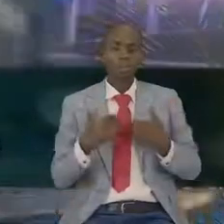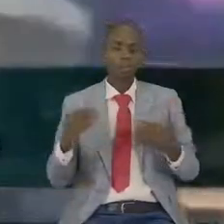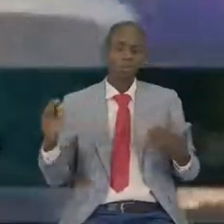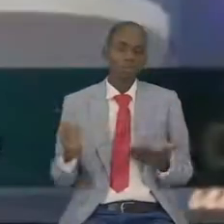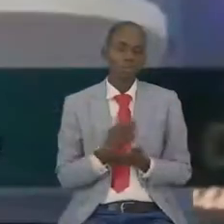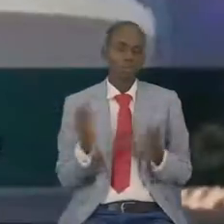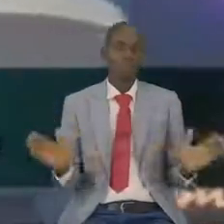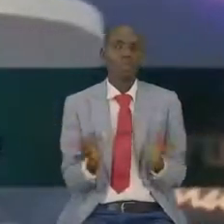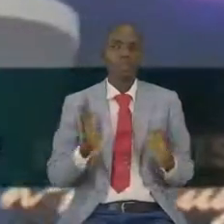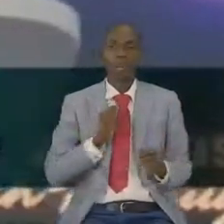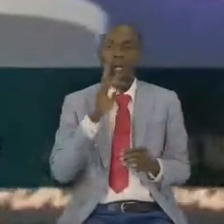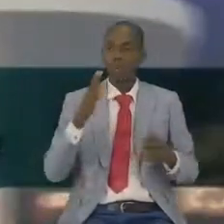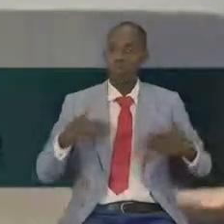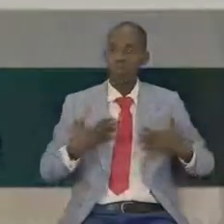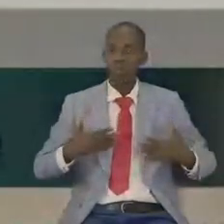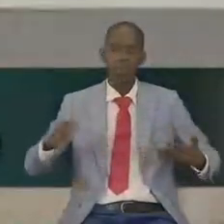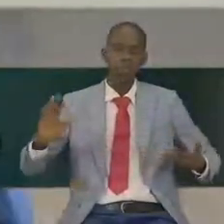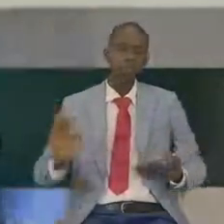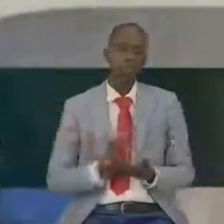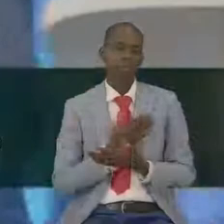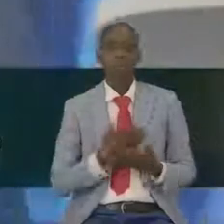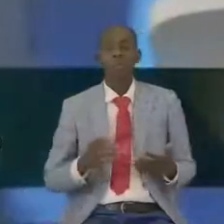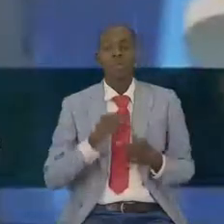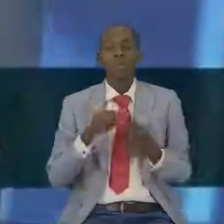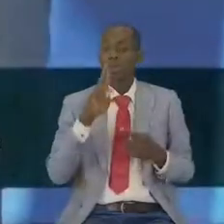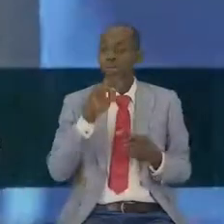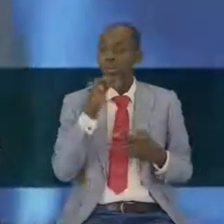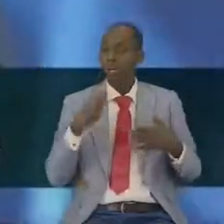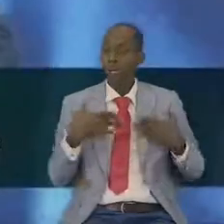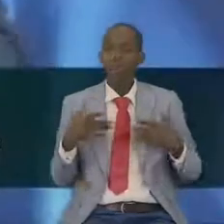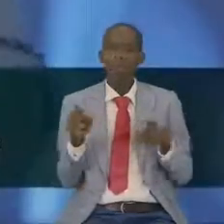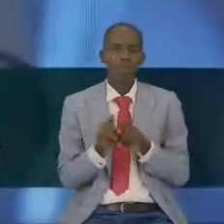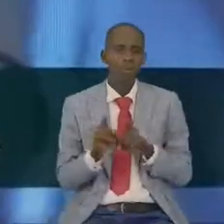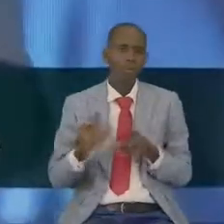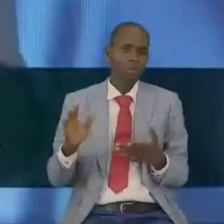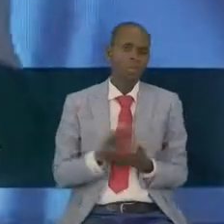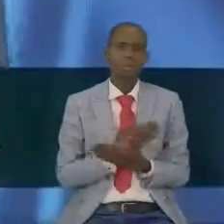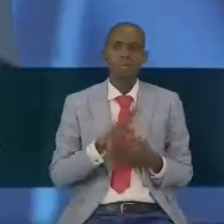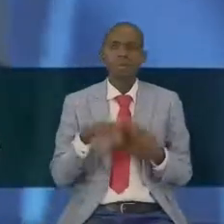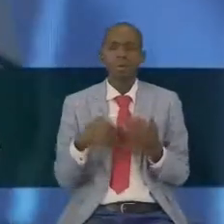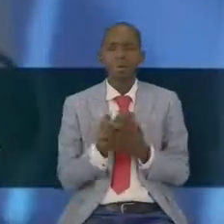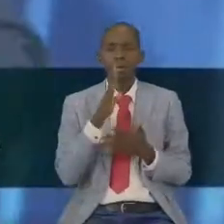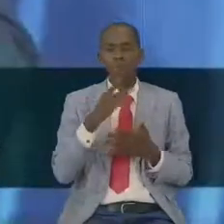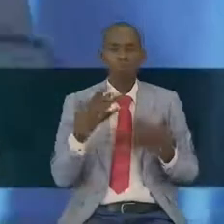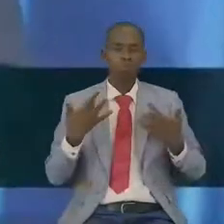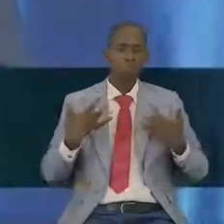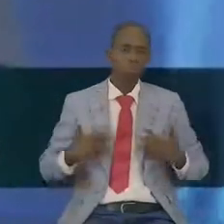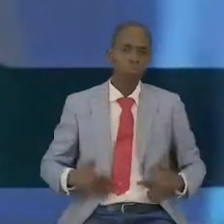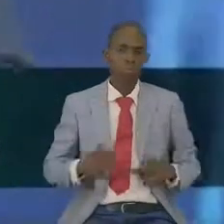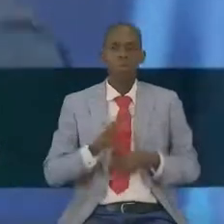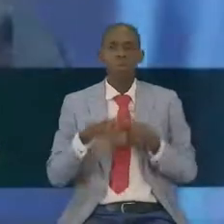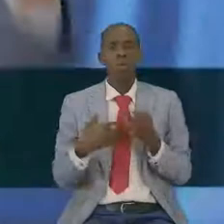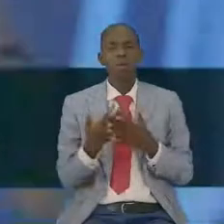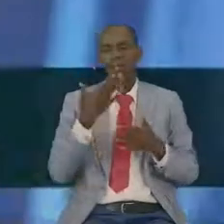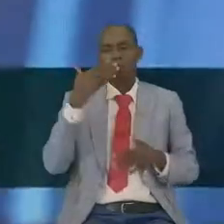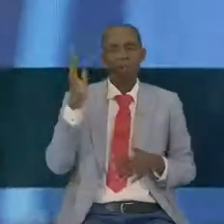êtes content, chantez. Même quand vous n'êtes pas content, chantez. Et toutes vos déceptions et toutes ces mauvaises